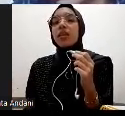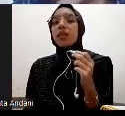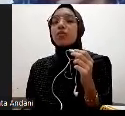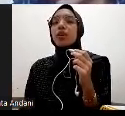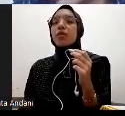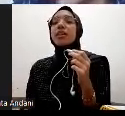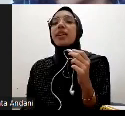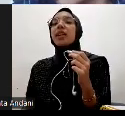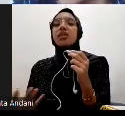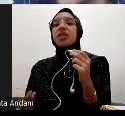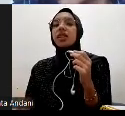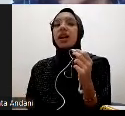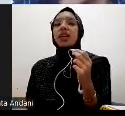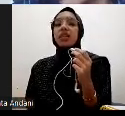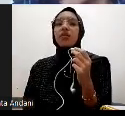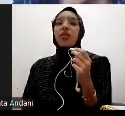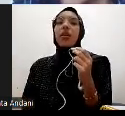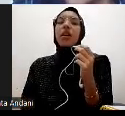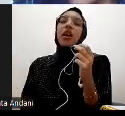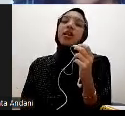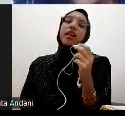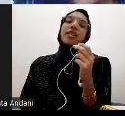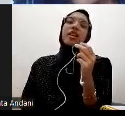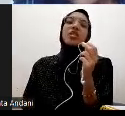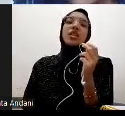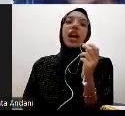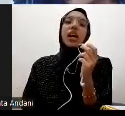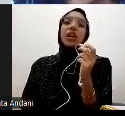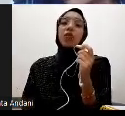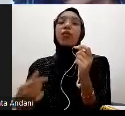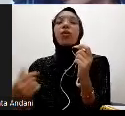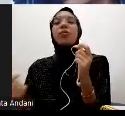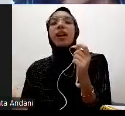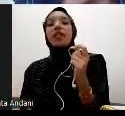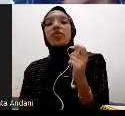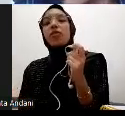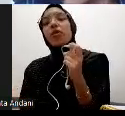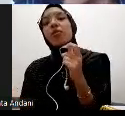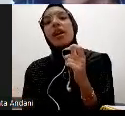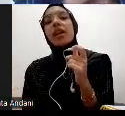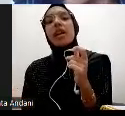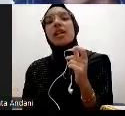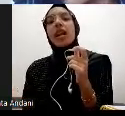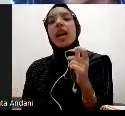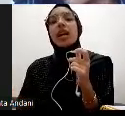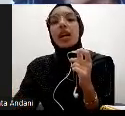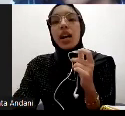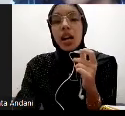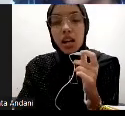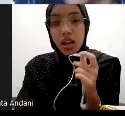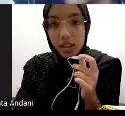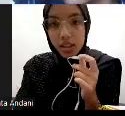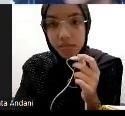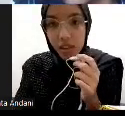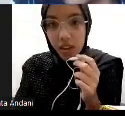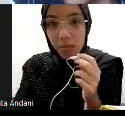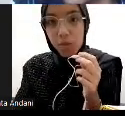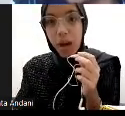bergetar atau berbunyi padahal itu tidak. Oke, selanjutnya nomophobia. Nomophobia ini adalah,